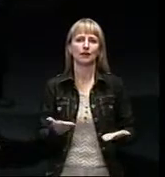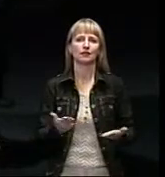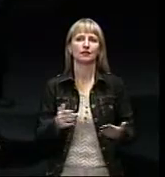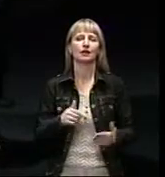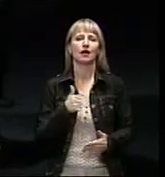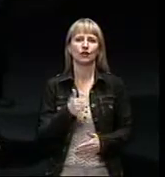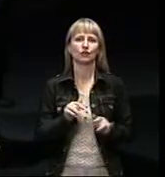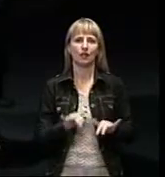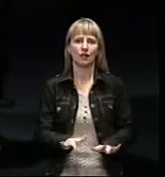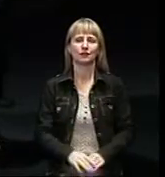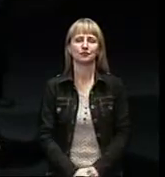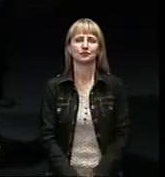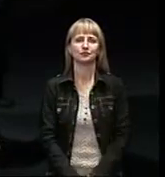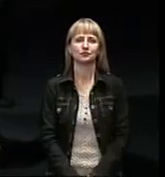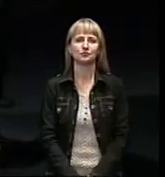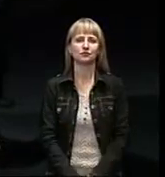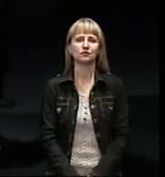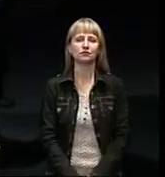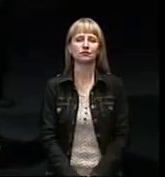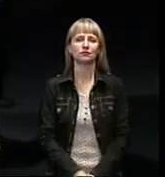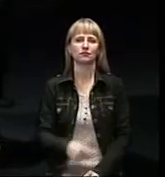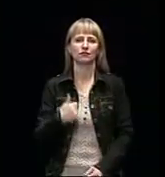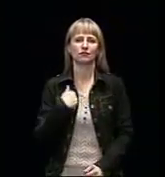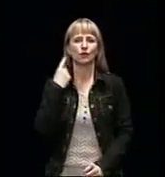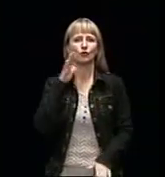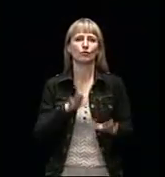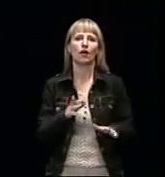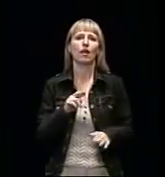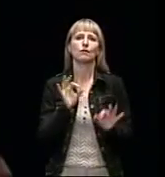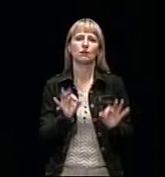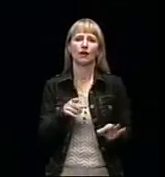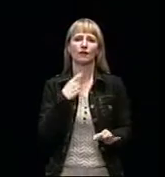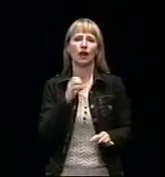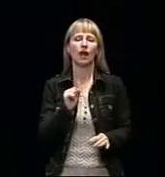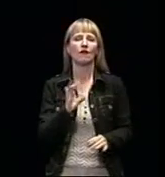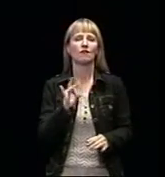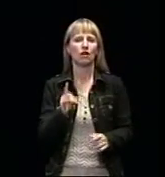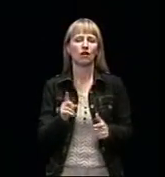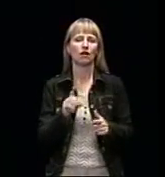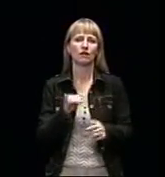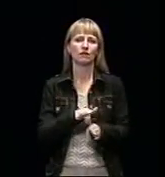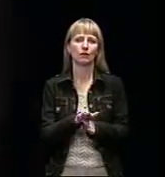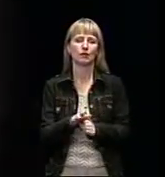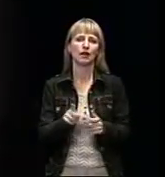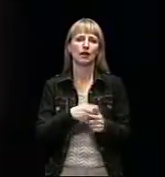Добре. Я от вагався, як тебе правильно назвати, автор-виконавець чи